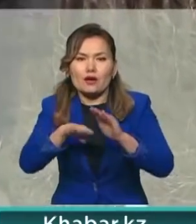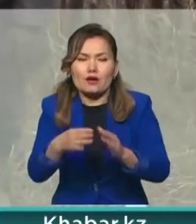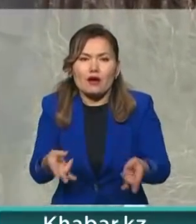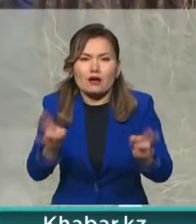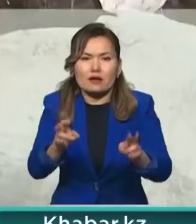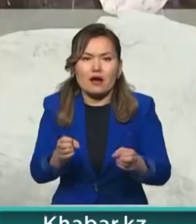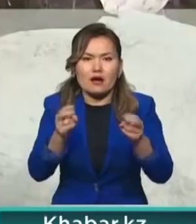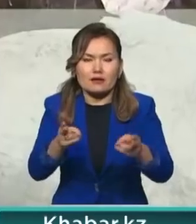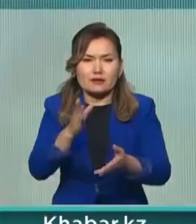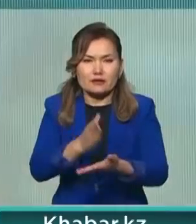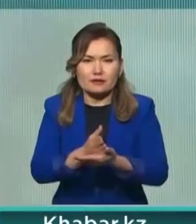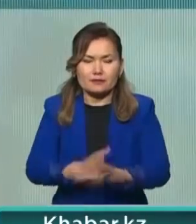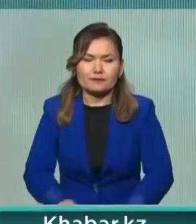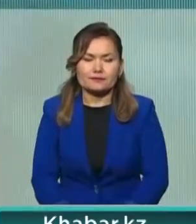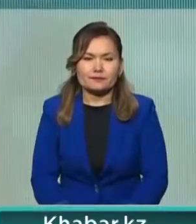басуы мүмкін.